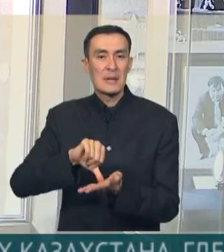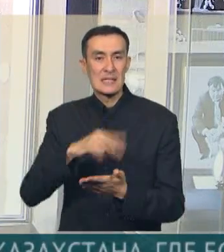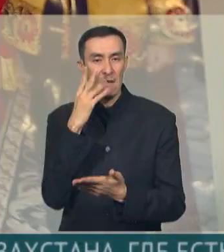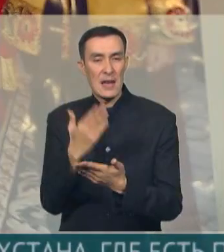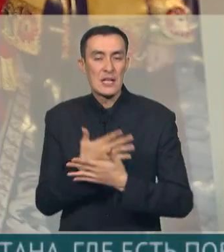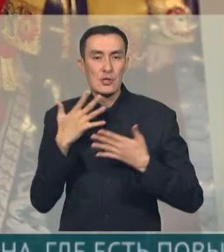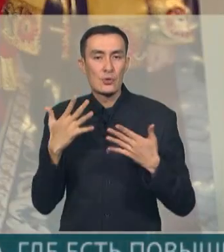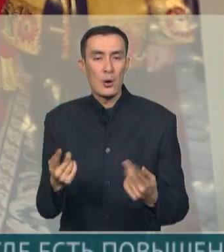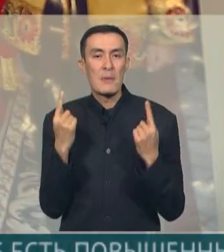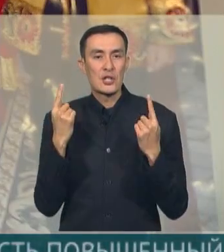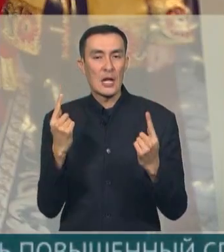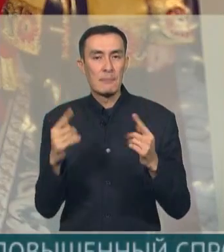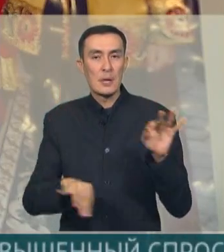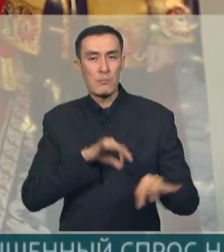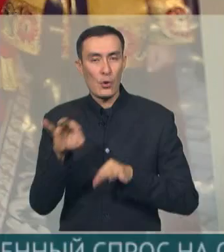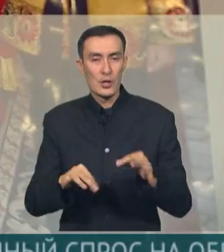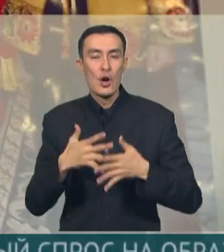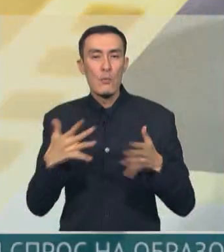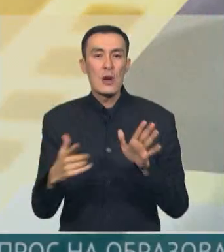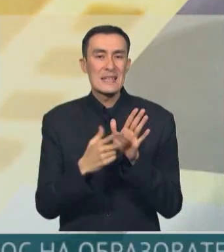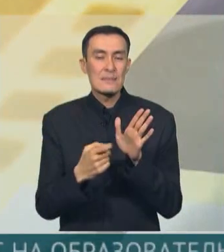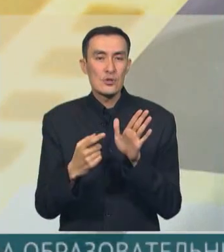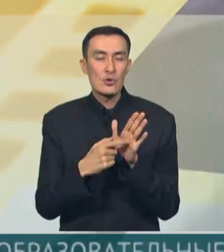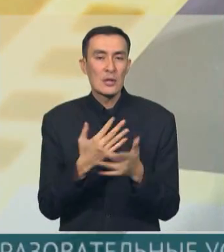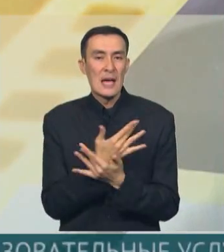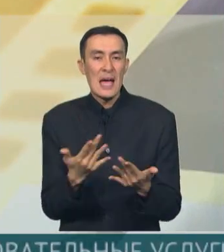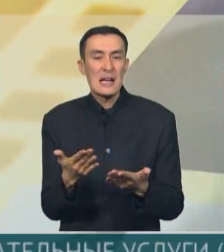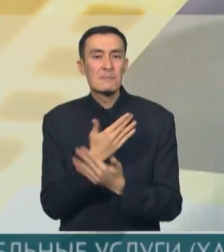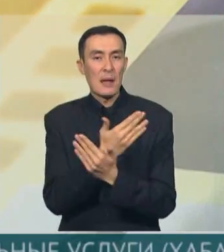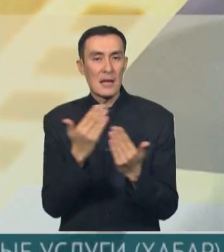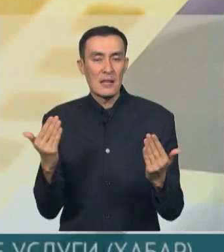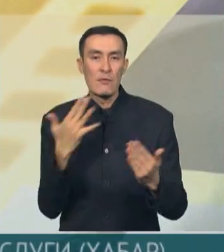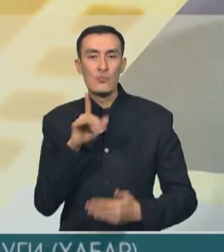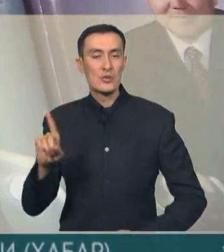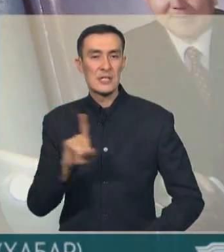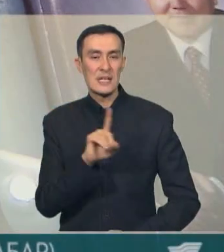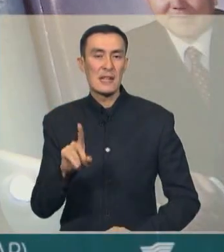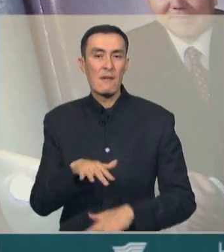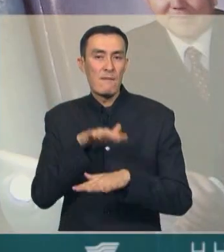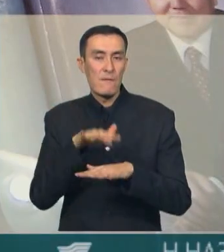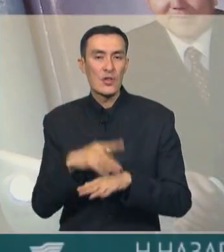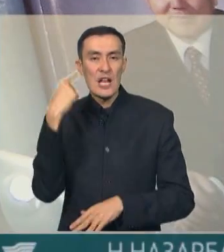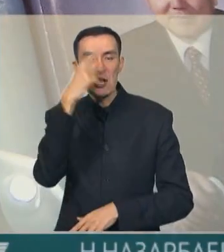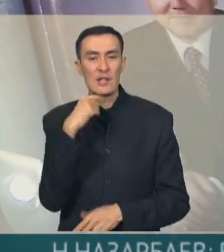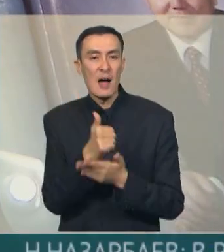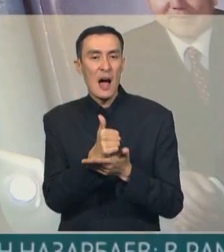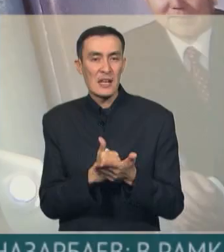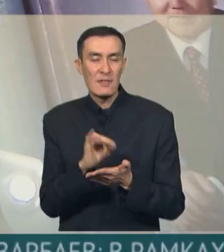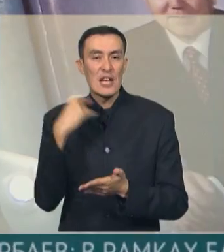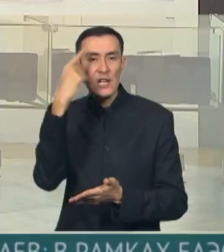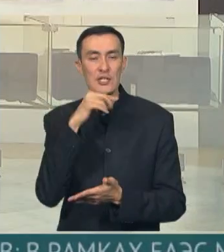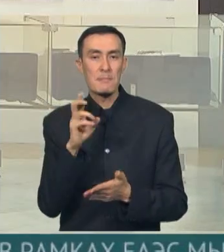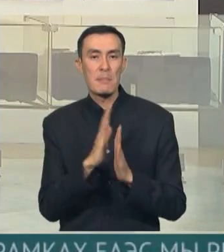библиотека первого президента представляет столь масштабный проект. Более 700 экспонатов из музейного фонда, личного архива и